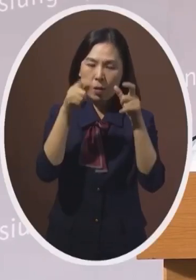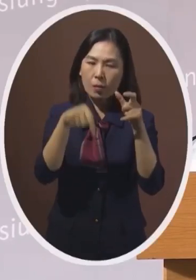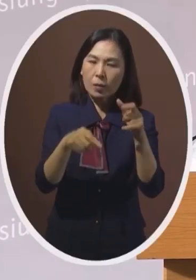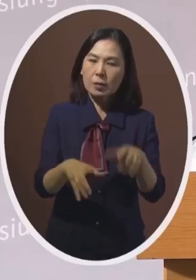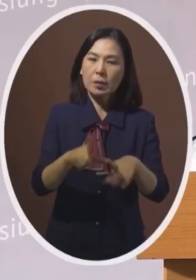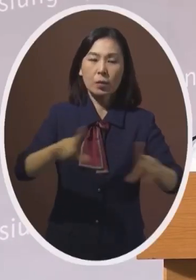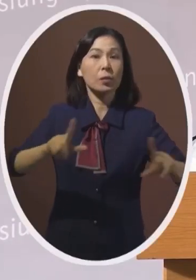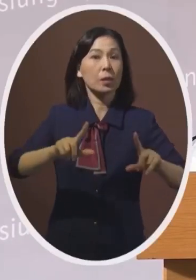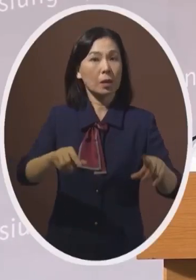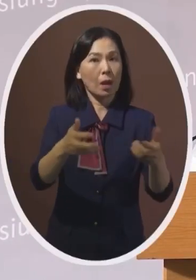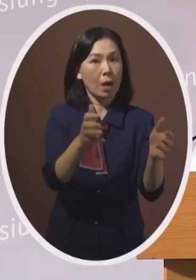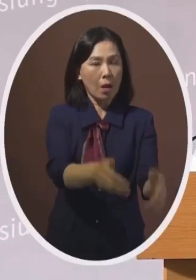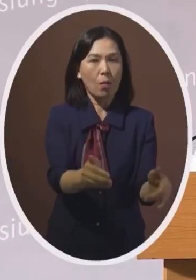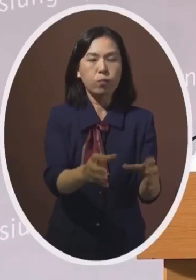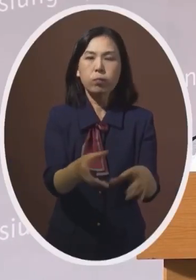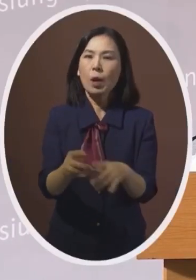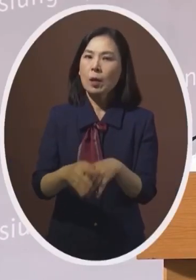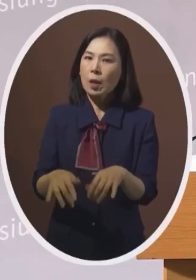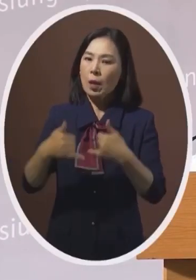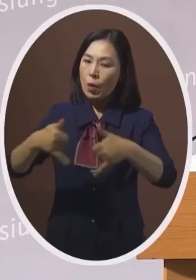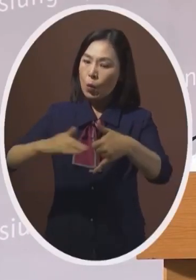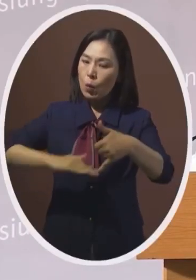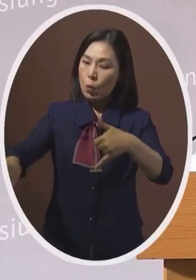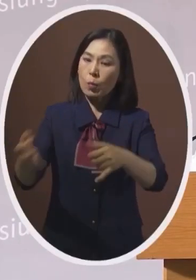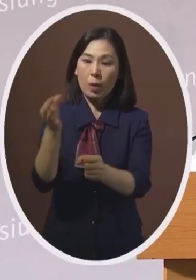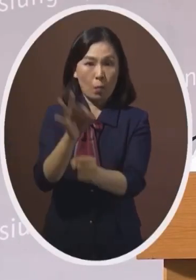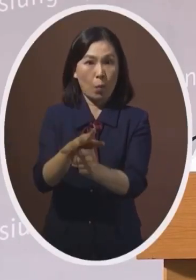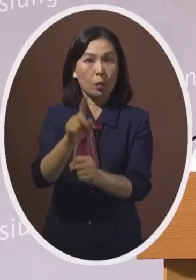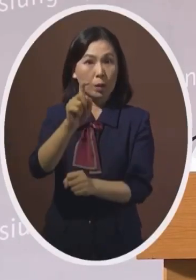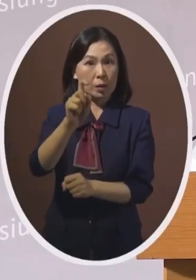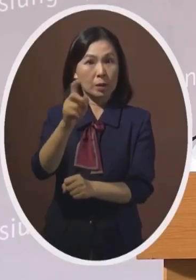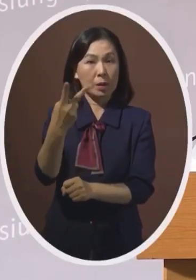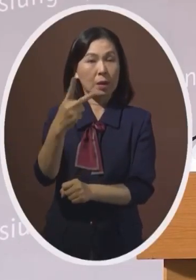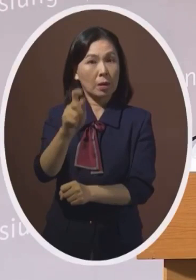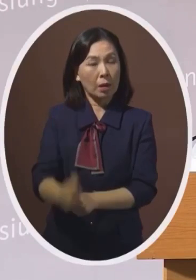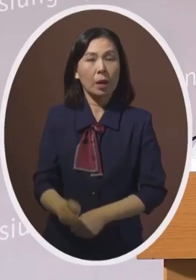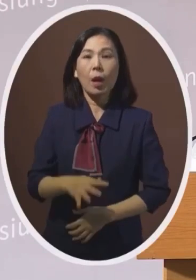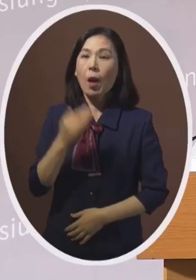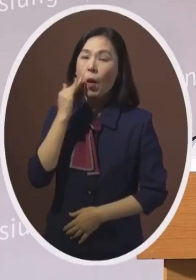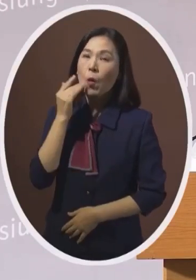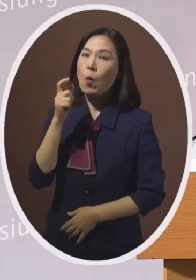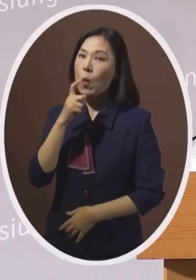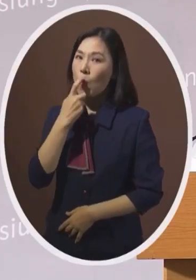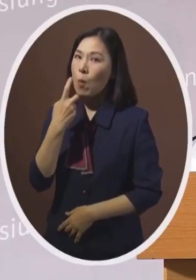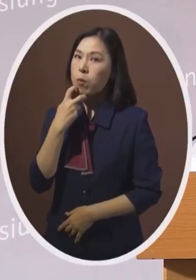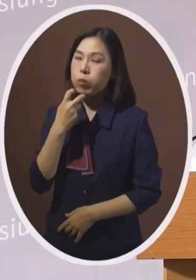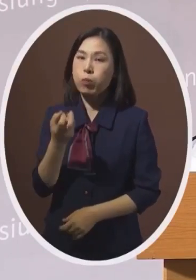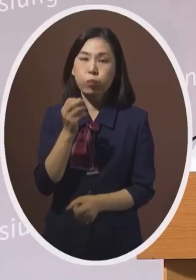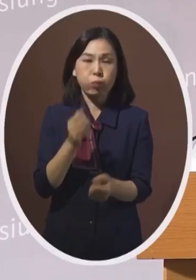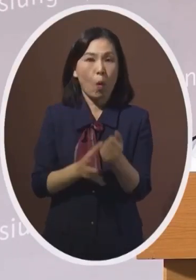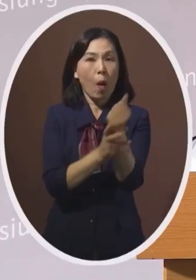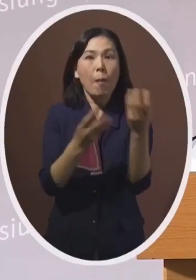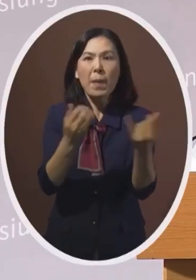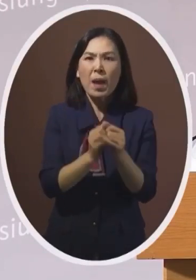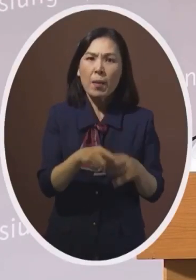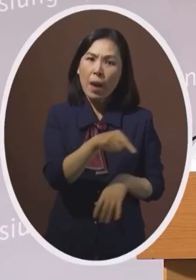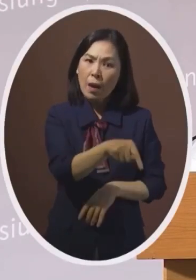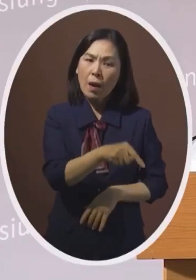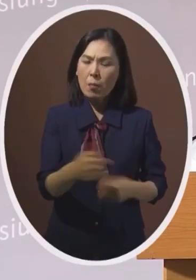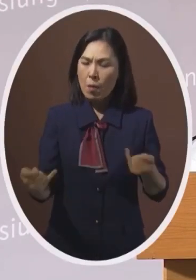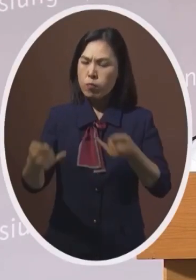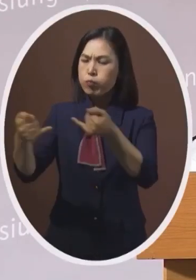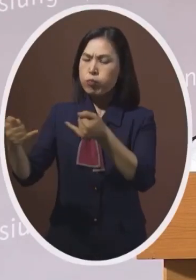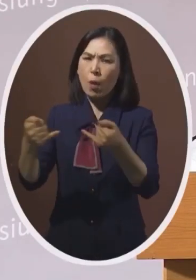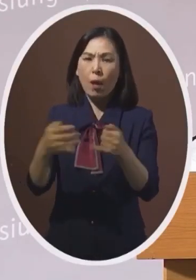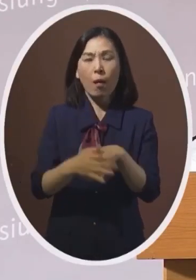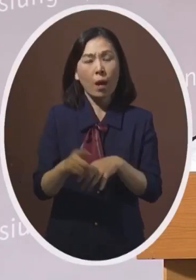重大建设，就是路平专案就补助了12亿元。假如中央没有支持，跟中央以合作代替对抗，怎么样让我